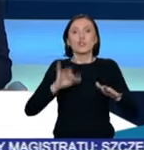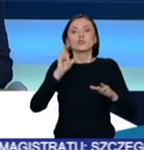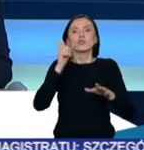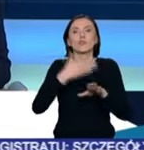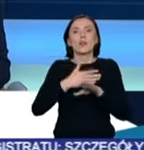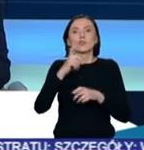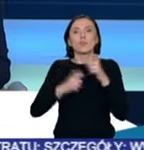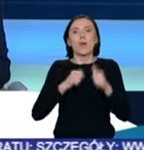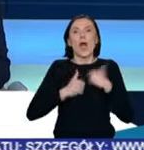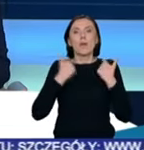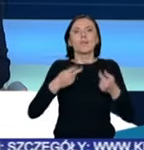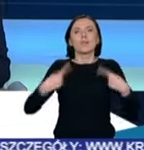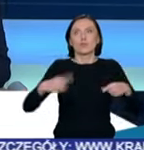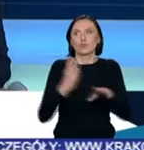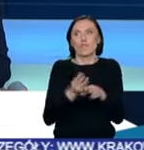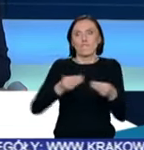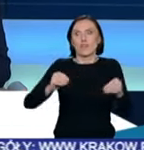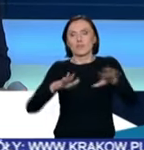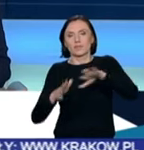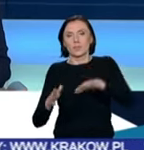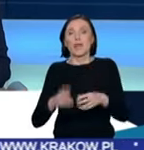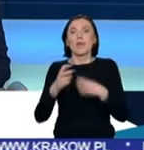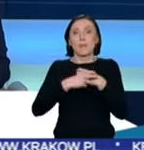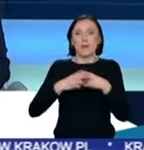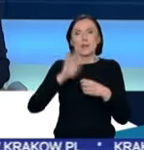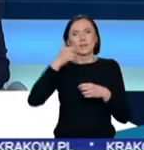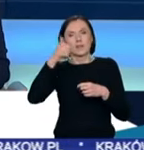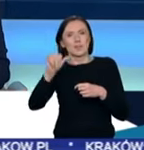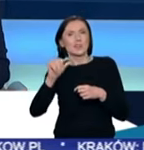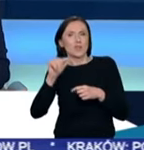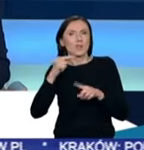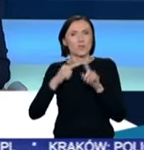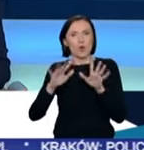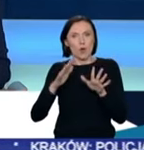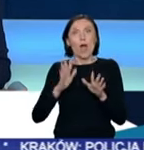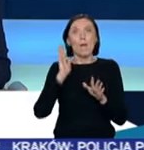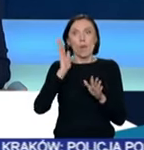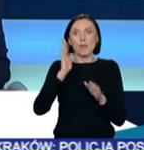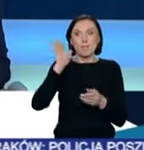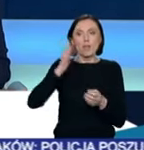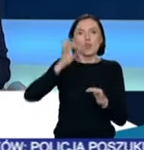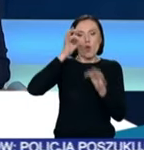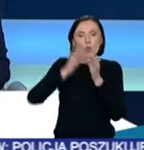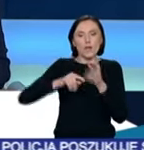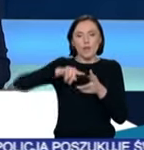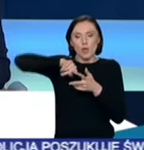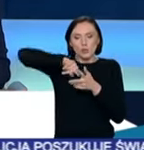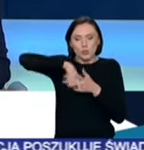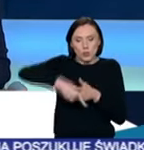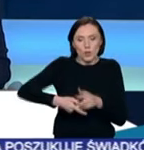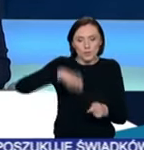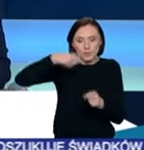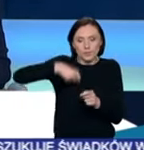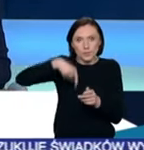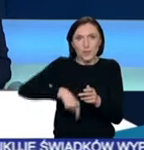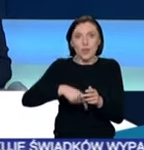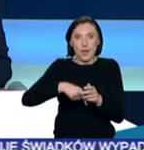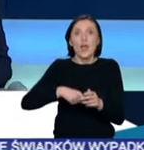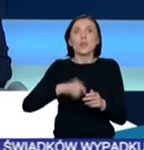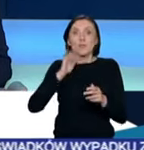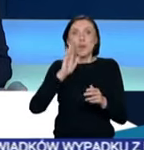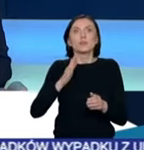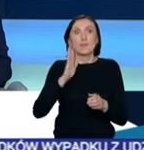około 1,5 tygodnia. Potem przyjdzie czas na odwierty. Dopiero wtedy zapadnie decyzja, czy ważną trasę łączącą Limanową z Mszaną Dolną będzie można choć